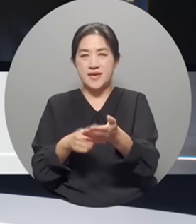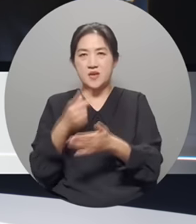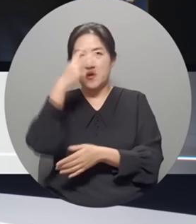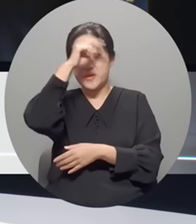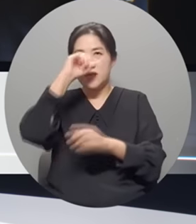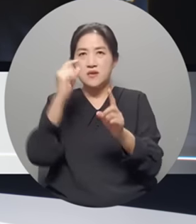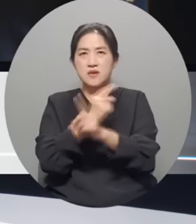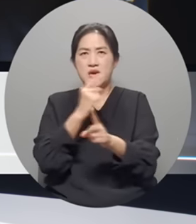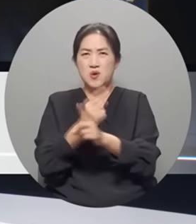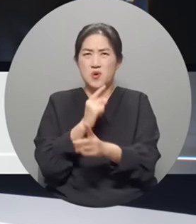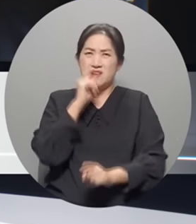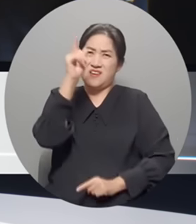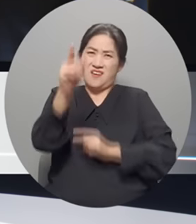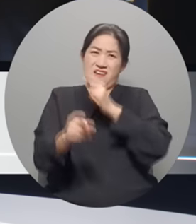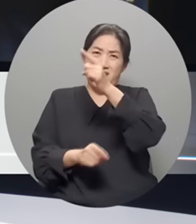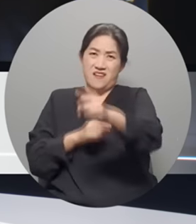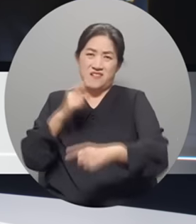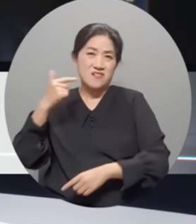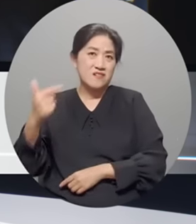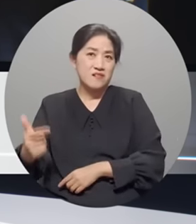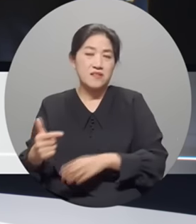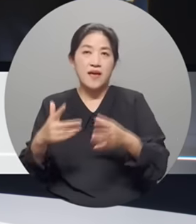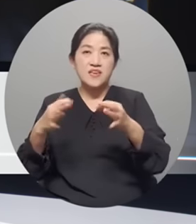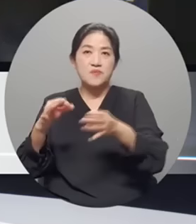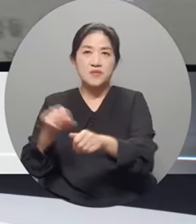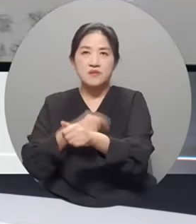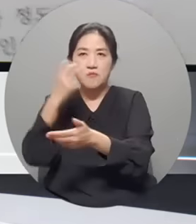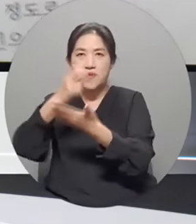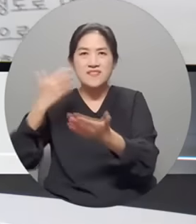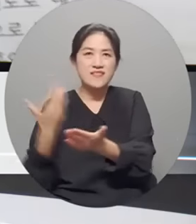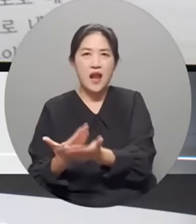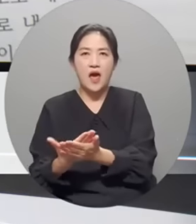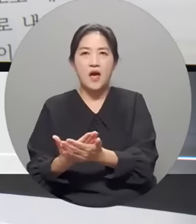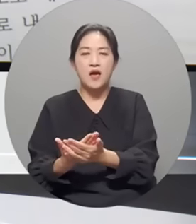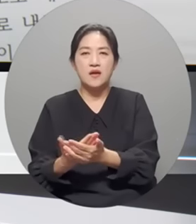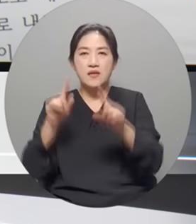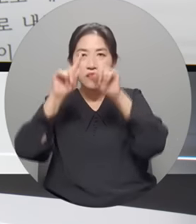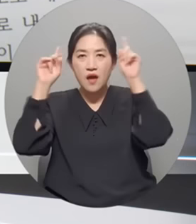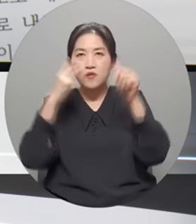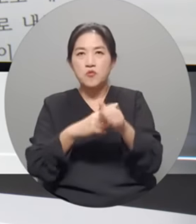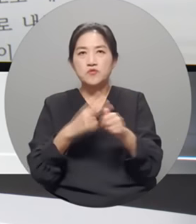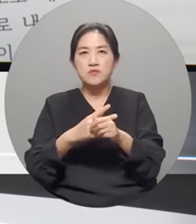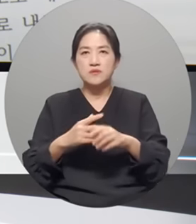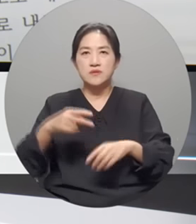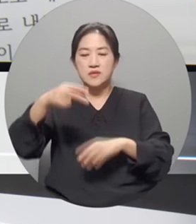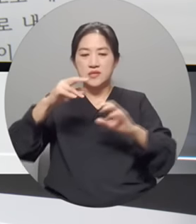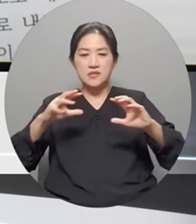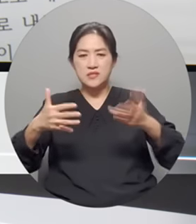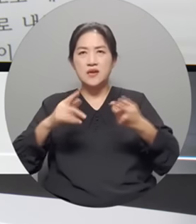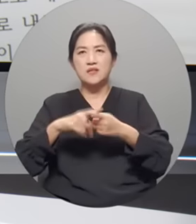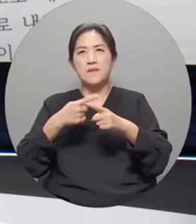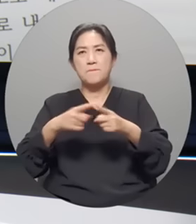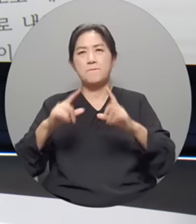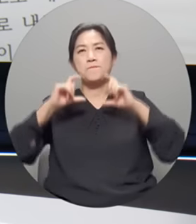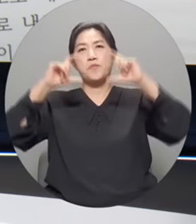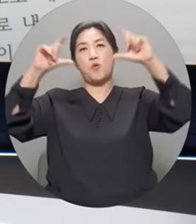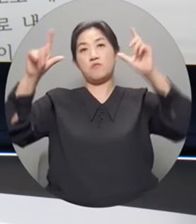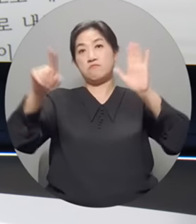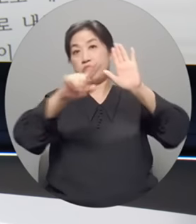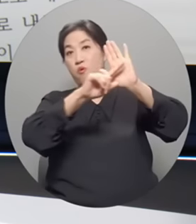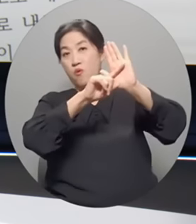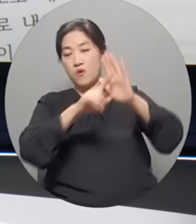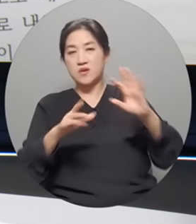검찰 개혁 요구가 커지는 가운데 김 여사 특검을 요구하는 교수들의 시국선언문도 나왔습니다. 김상훈 기자의